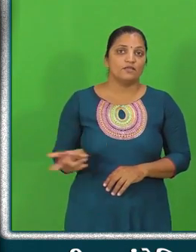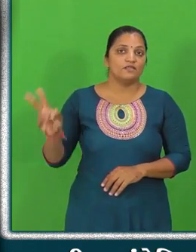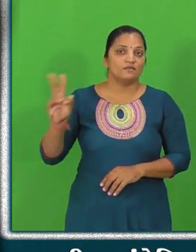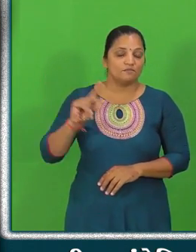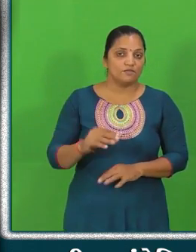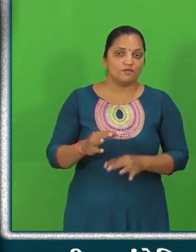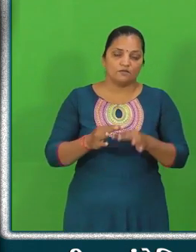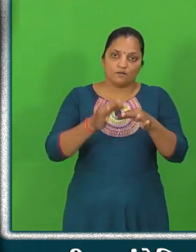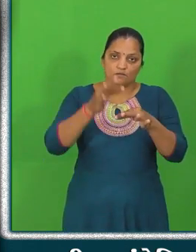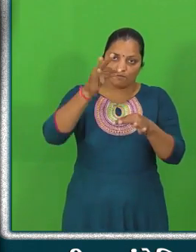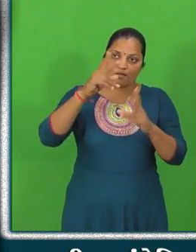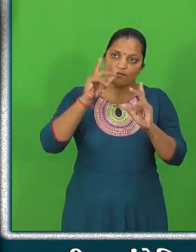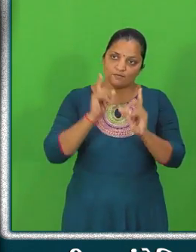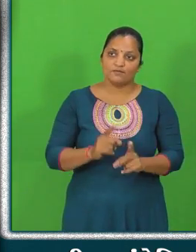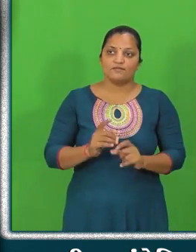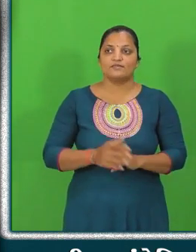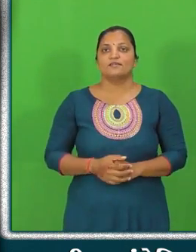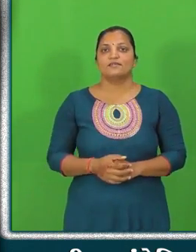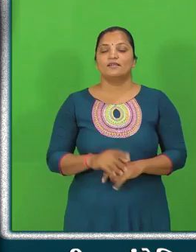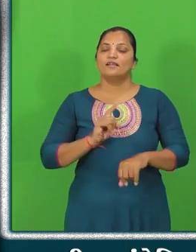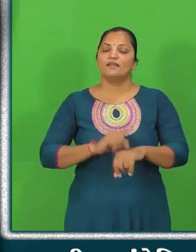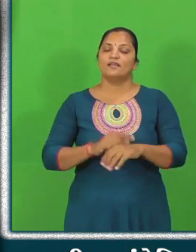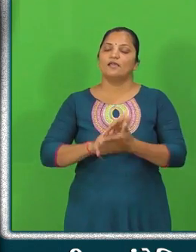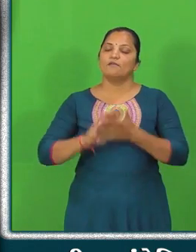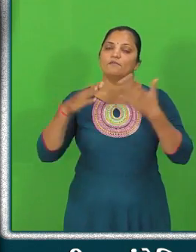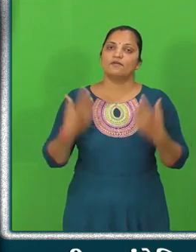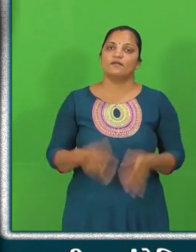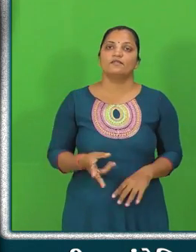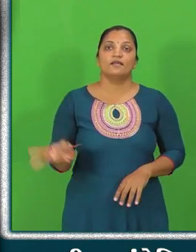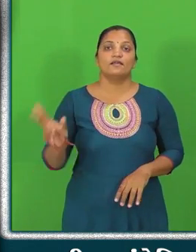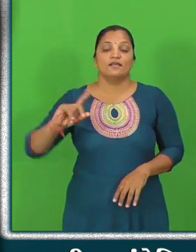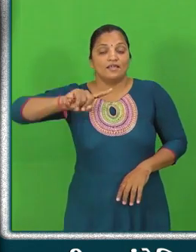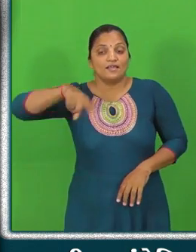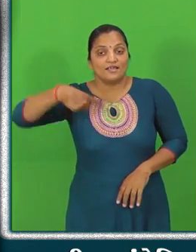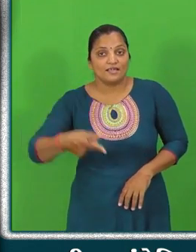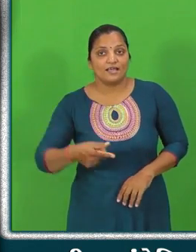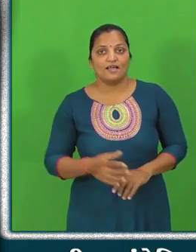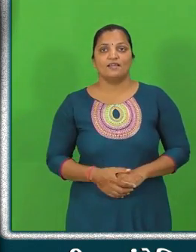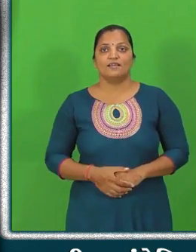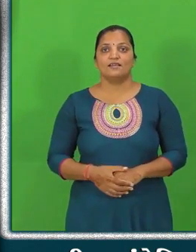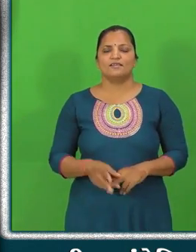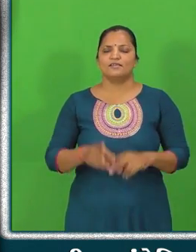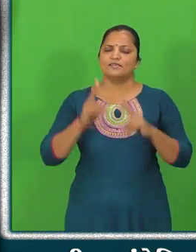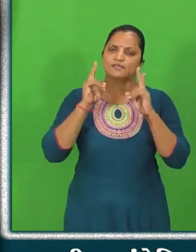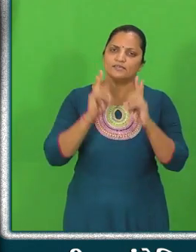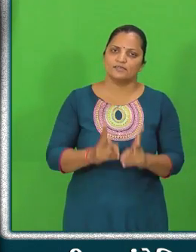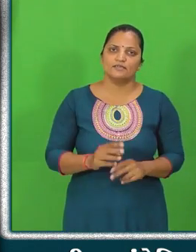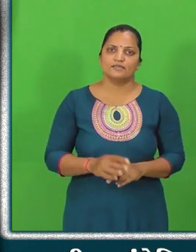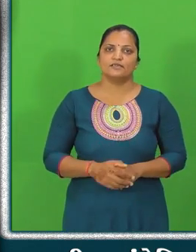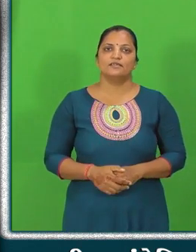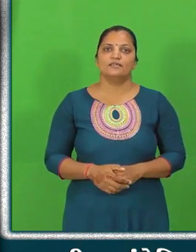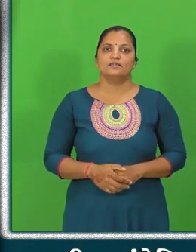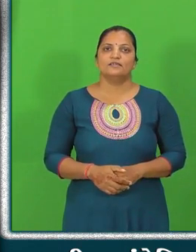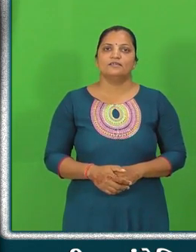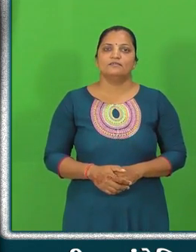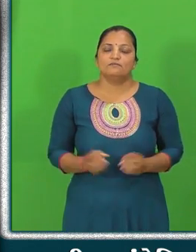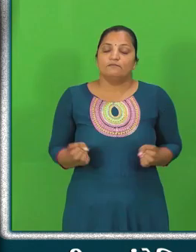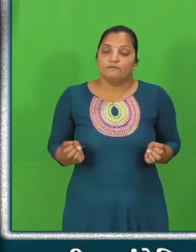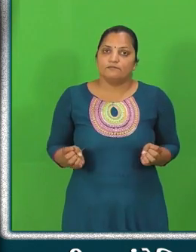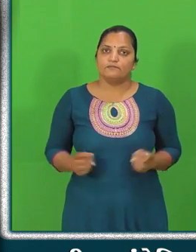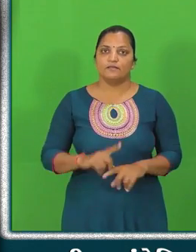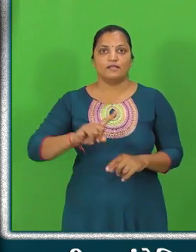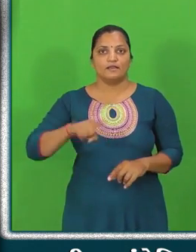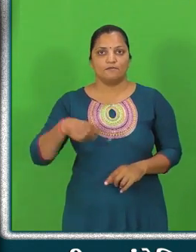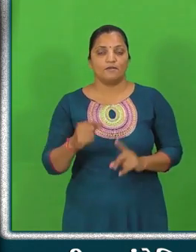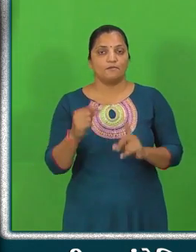વસ્તુ એક્ઝેક્ટ માપ સાથે પણ બતાવવાની હતી, તો સમય આપણો પૂર્ણ થાય છે એટલે આ વસ્તુ આપણે આવતીકાલે આપણે બિલકુલ ડિસ્ટન્સ પહેલાં આપણે એની શરૂઆત